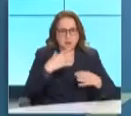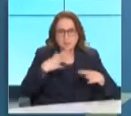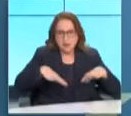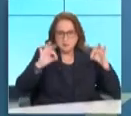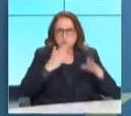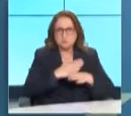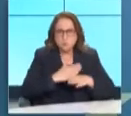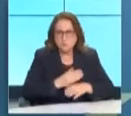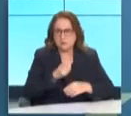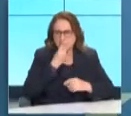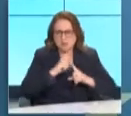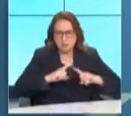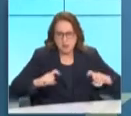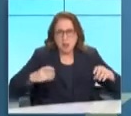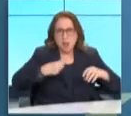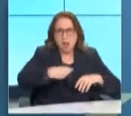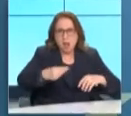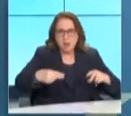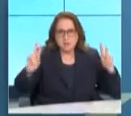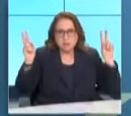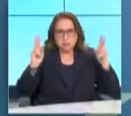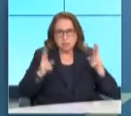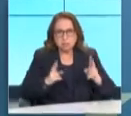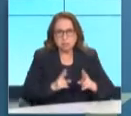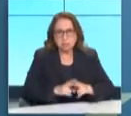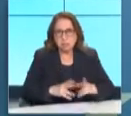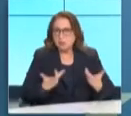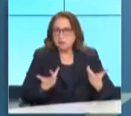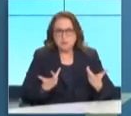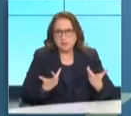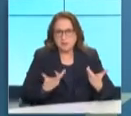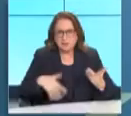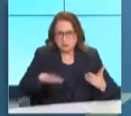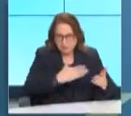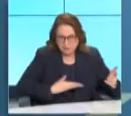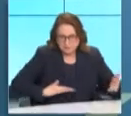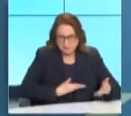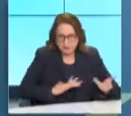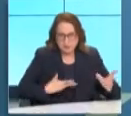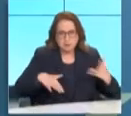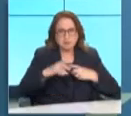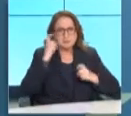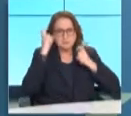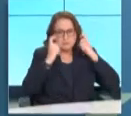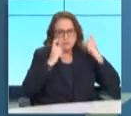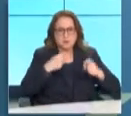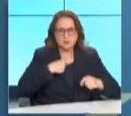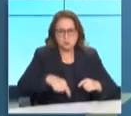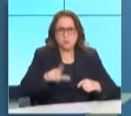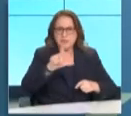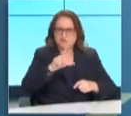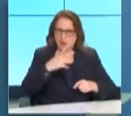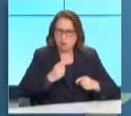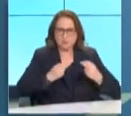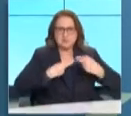Ανάπτυξης για να εξασφαλίσουμε την ασφάλεια τροφίμων στην πατρίδα μας. Δεν υπάρχει κάποιο ζήτημα που αφορά